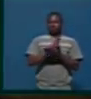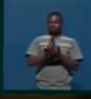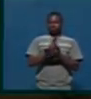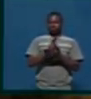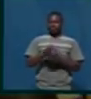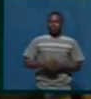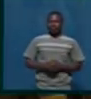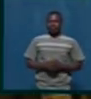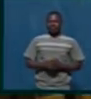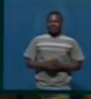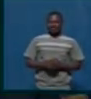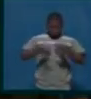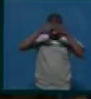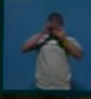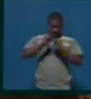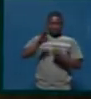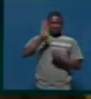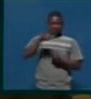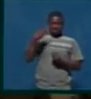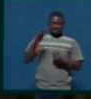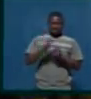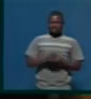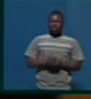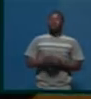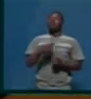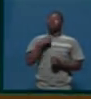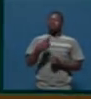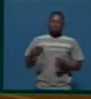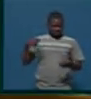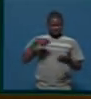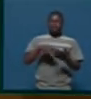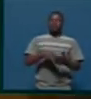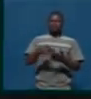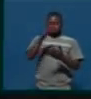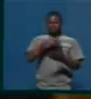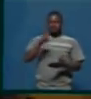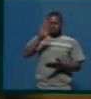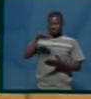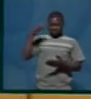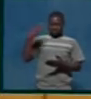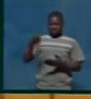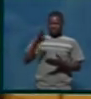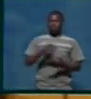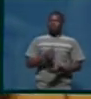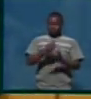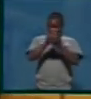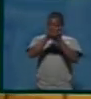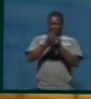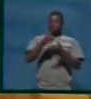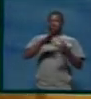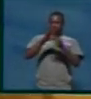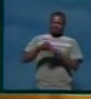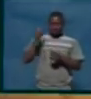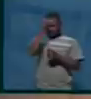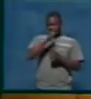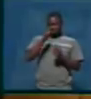Le président du FASO est allé réaffirmer le soutien du Burkina au nouveau président en exercice de l'Union africaine. Paul Kagame et Roch Marc-Christian